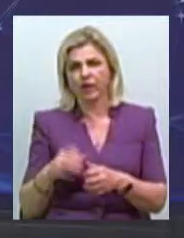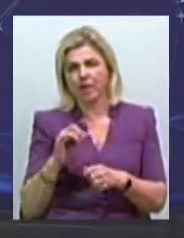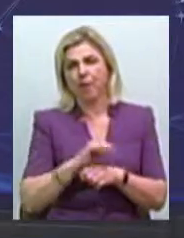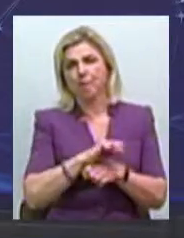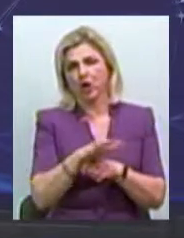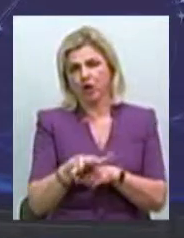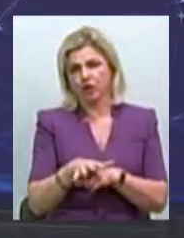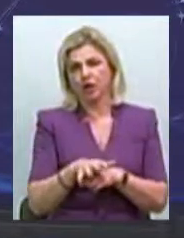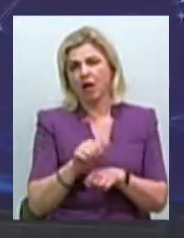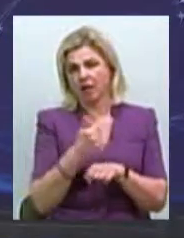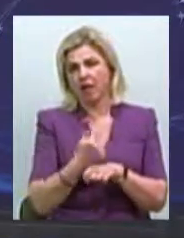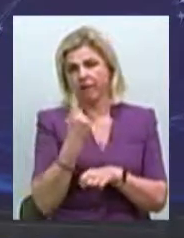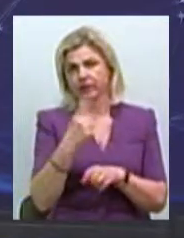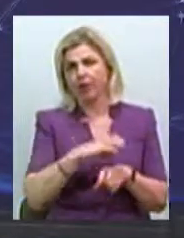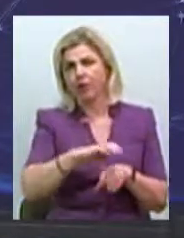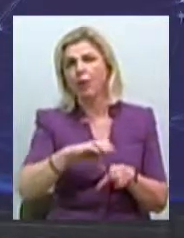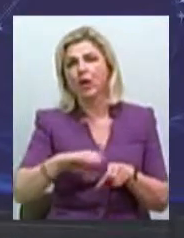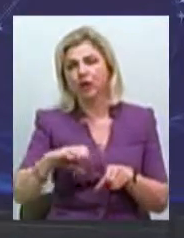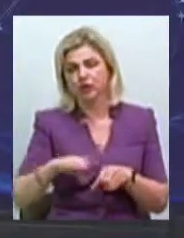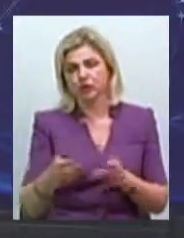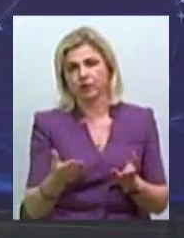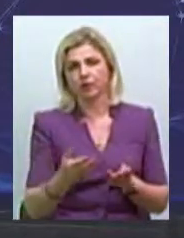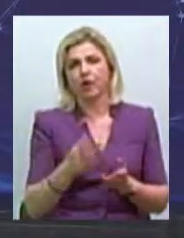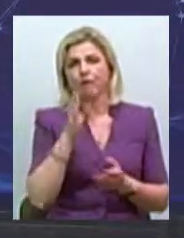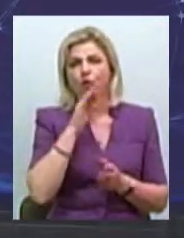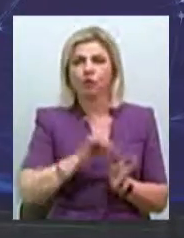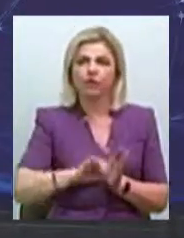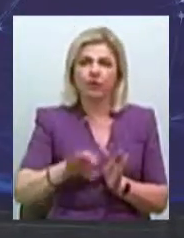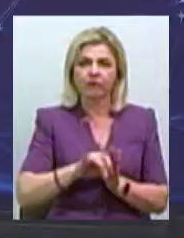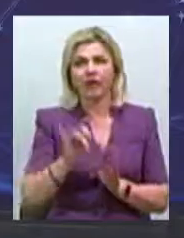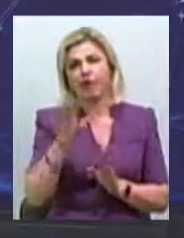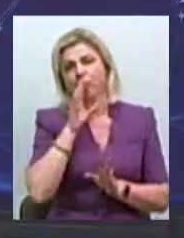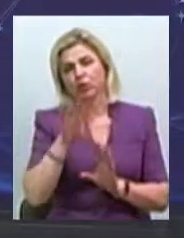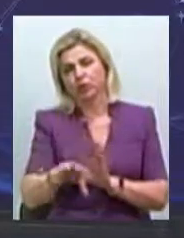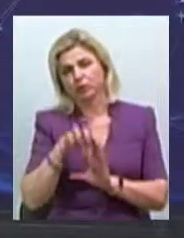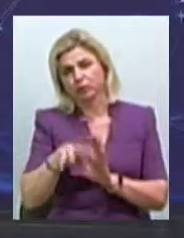Мережі. Головне – це мережі водопостачання, мережі водовідведення. Є,